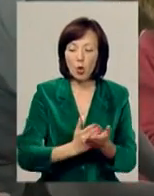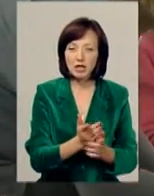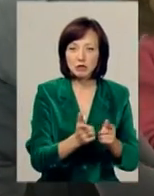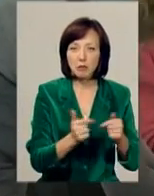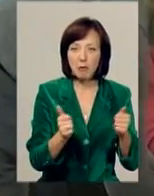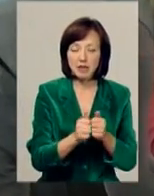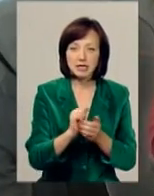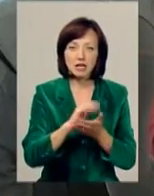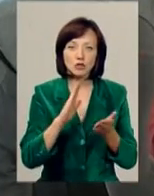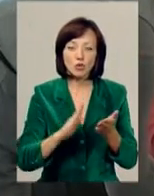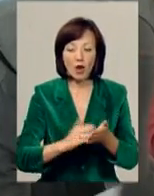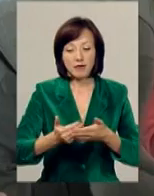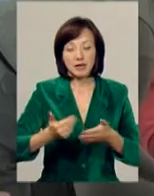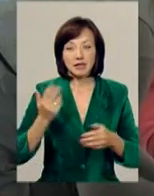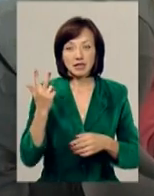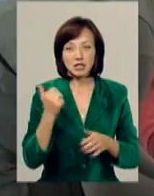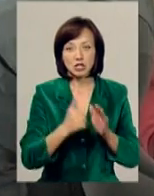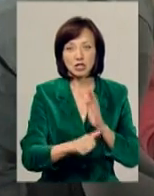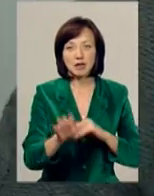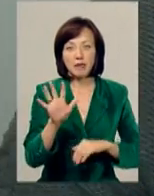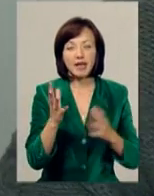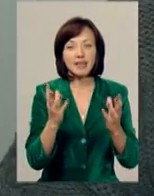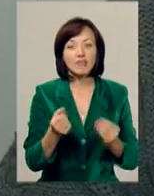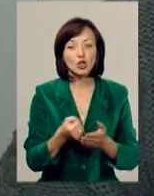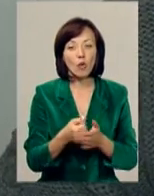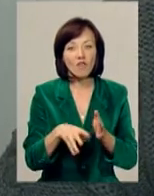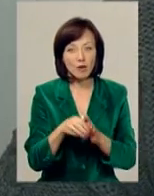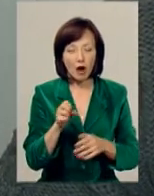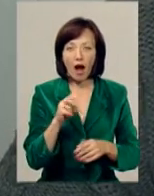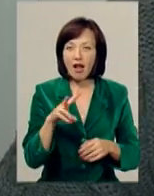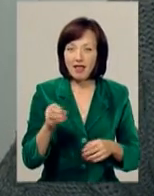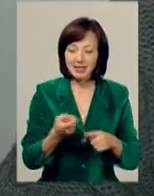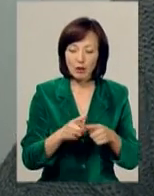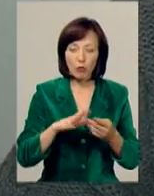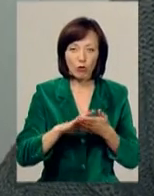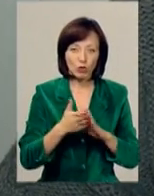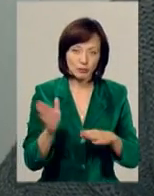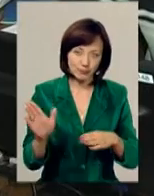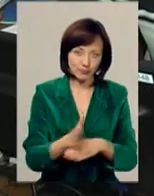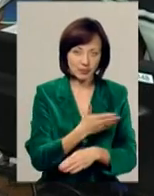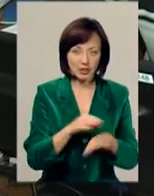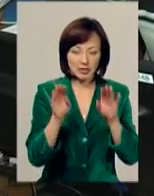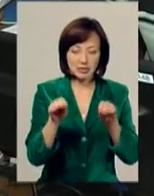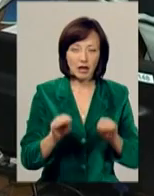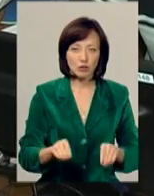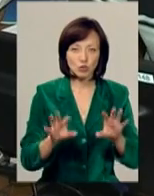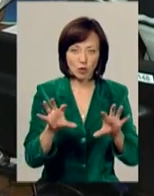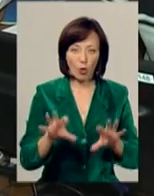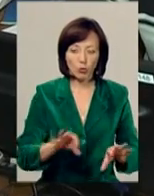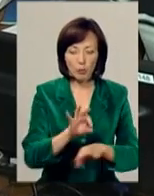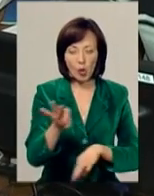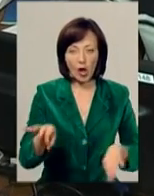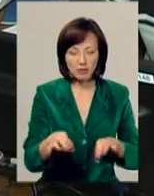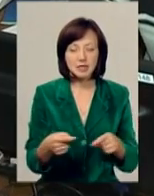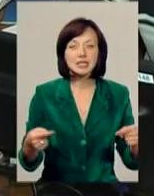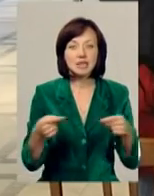зареєстровані за 365 днів до виборів однак під час обговорення це положення було вилуче із текстово законопроекту згідно